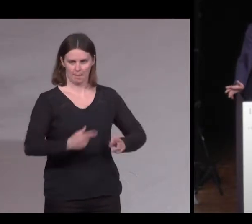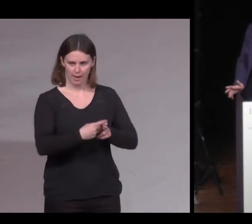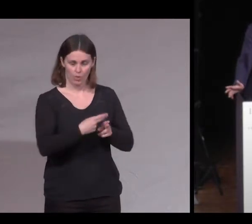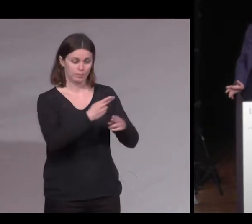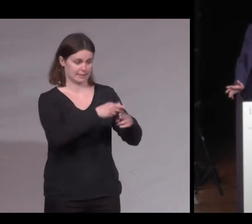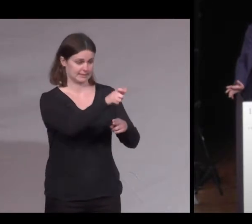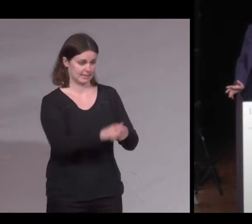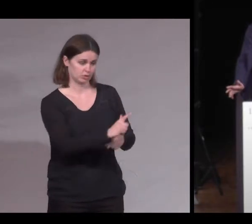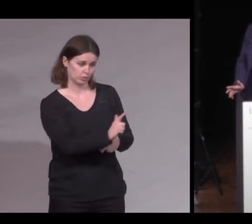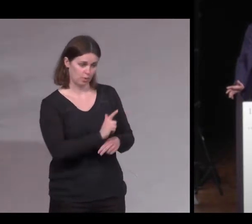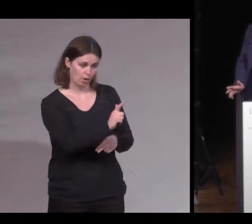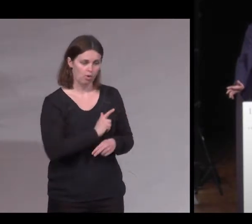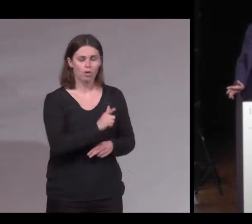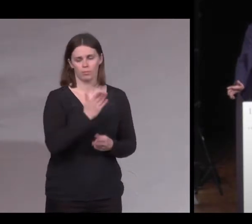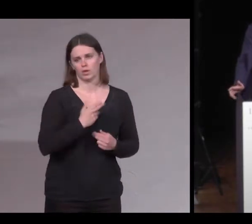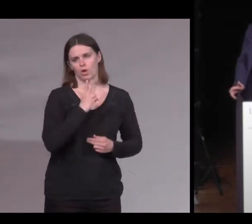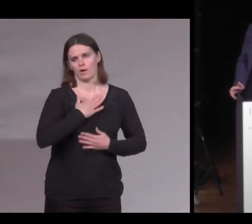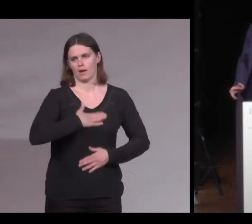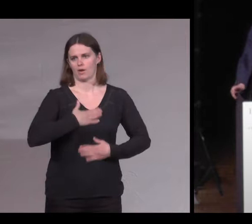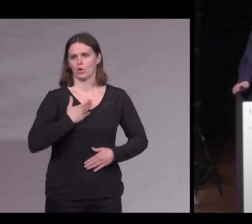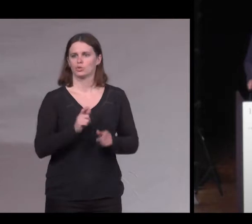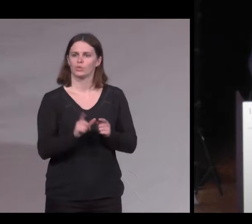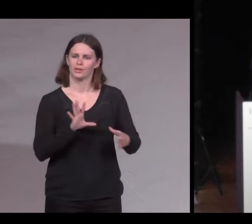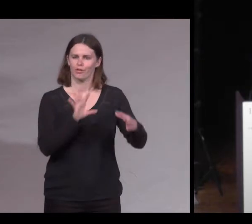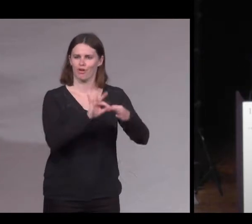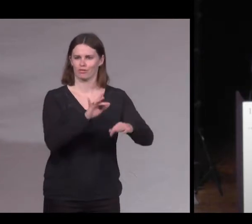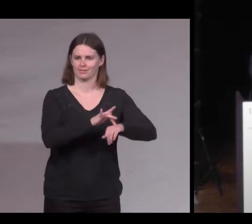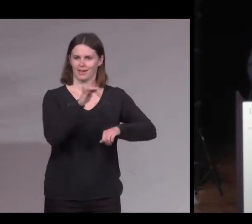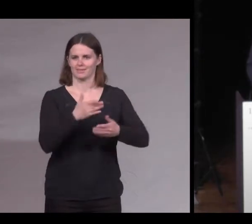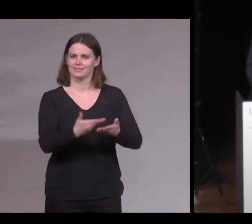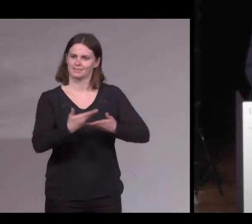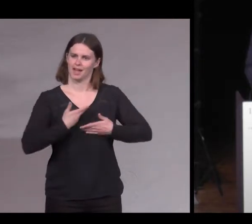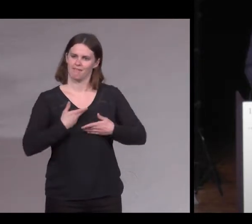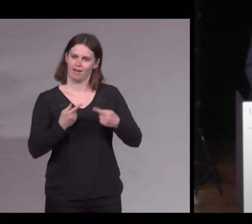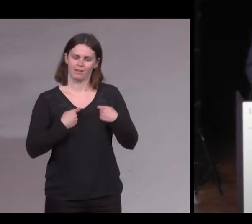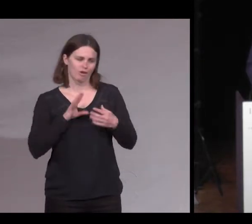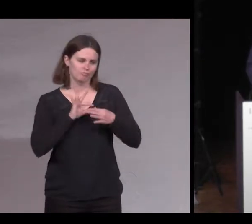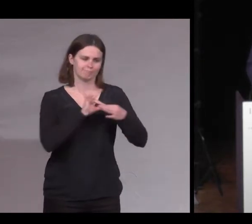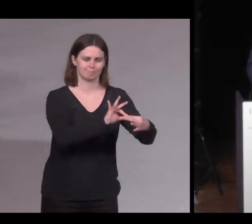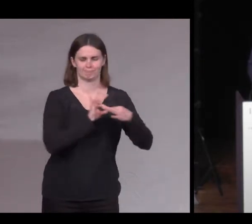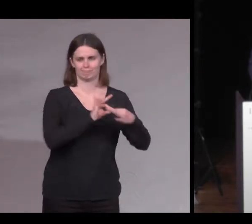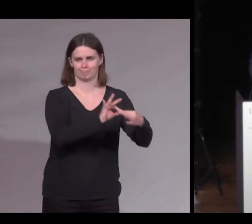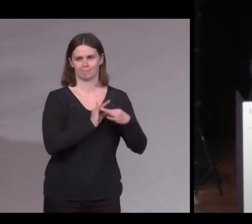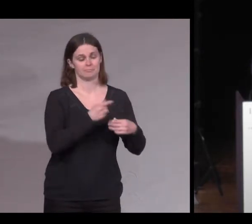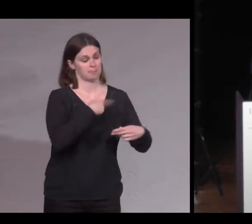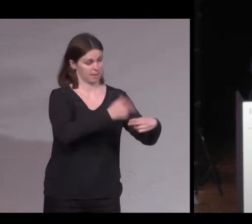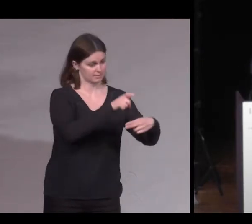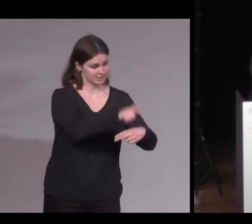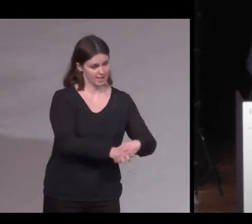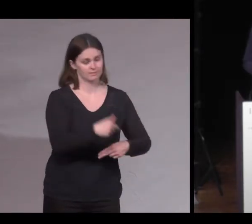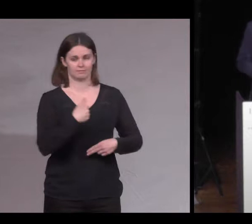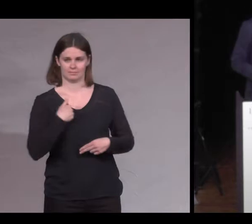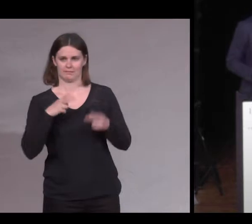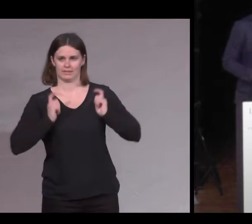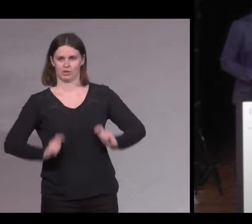si stále přejí, aby se jich terapeuti dotýkali, i když to ve všech případech nemusí být účelné a efektivní.